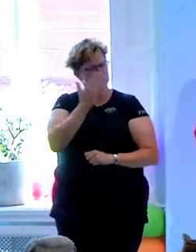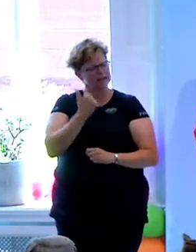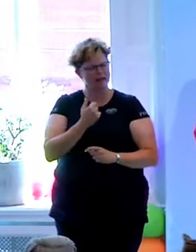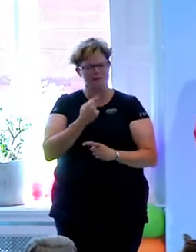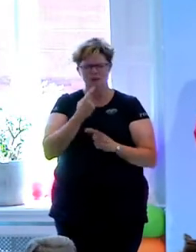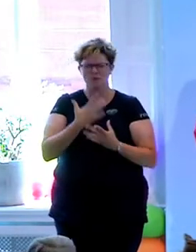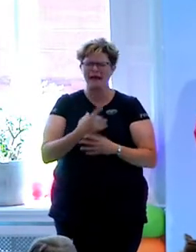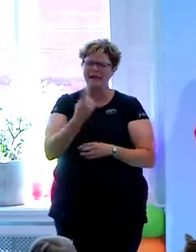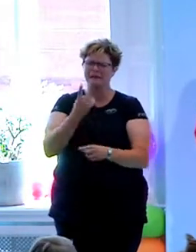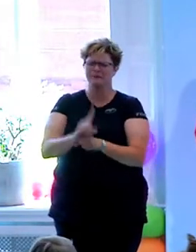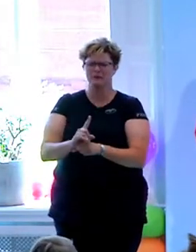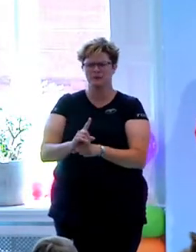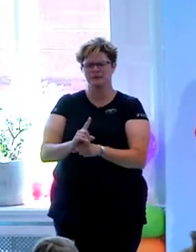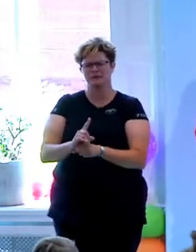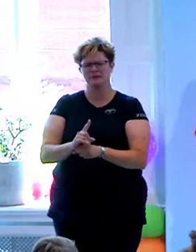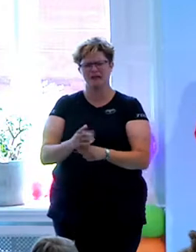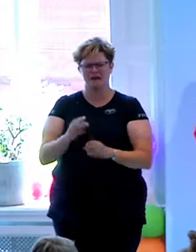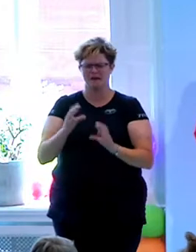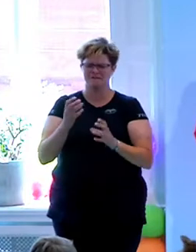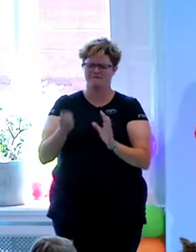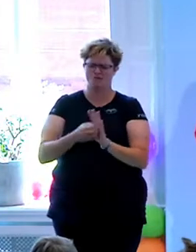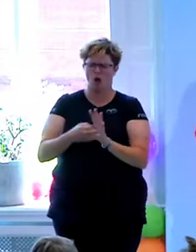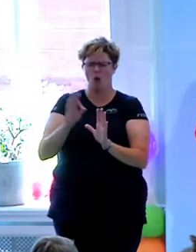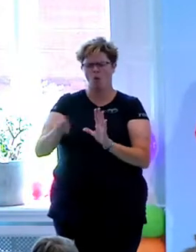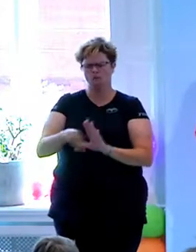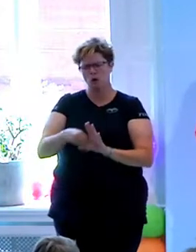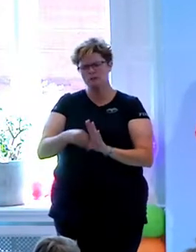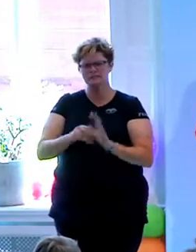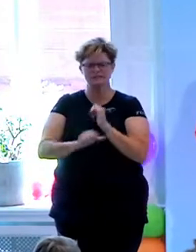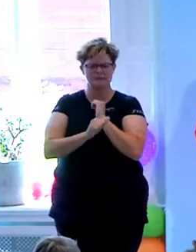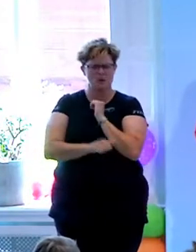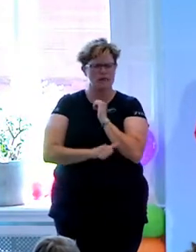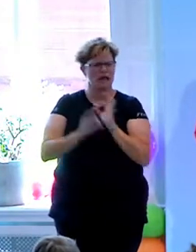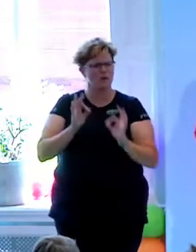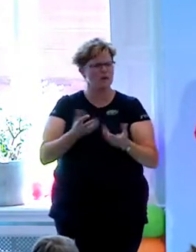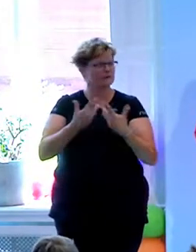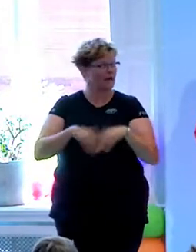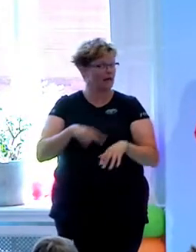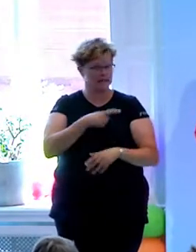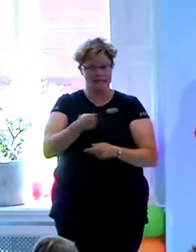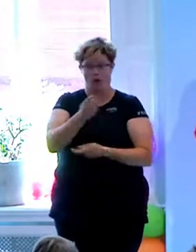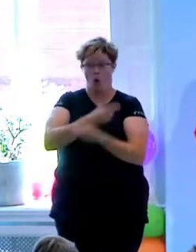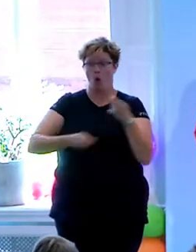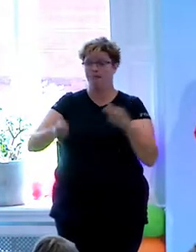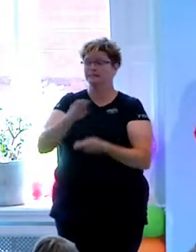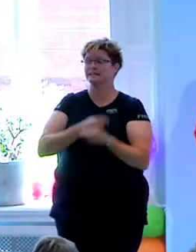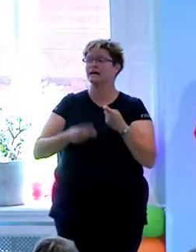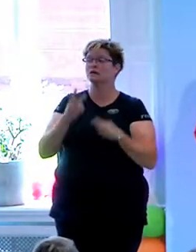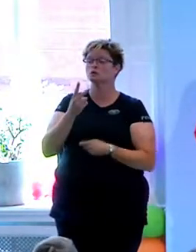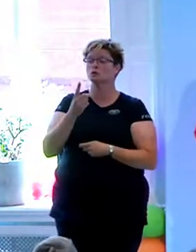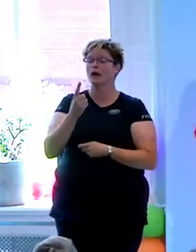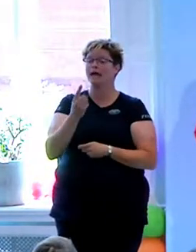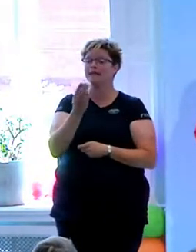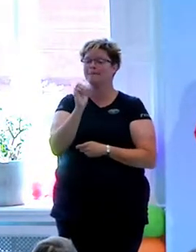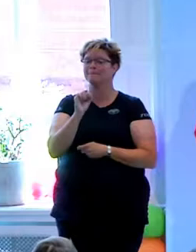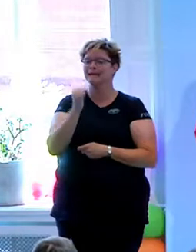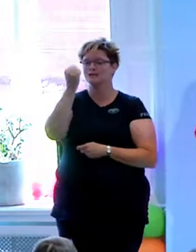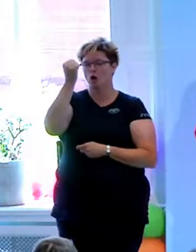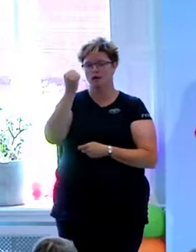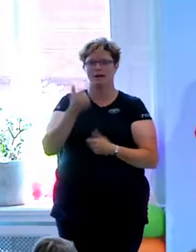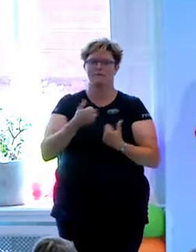på en minut förklara sponsringsmodellen? Hur funkar det? För att så här, ni omsätter 21 miljarder kronor.